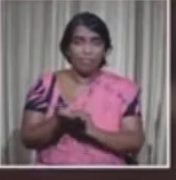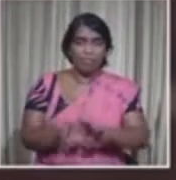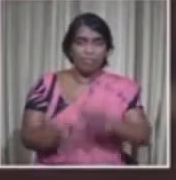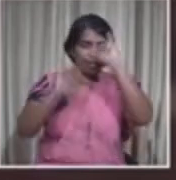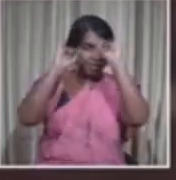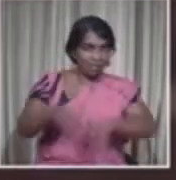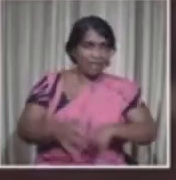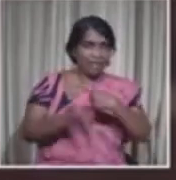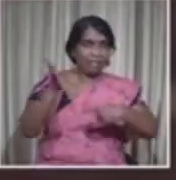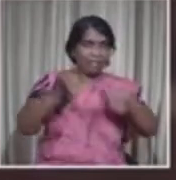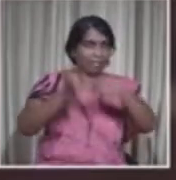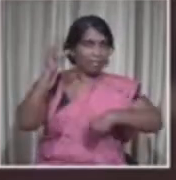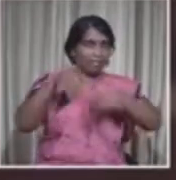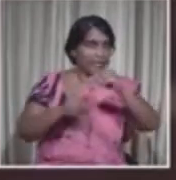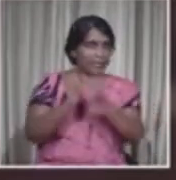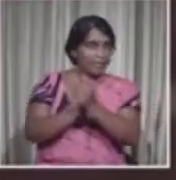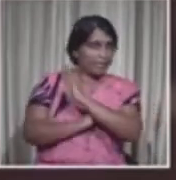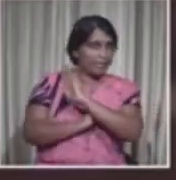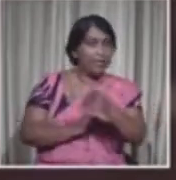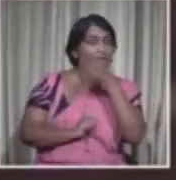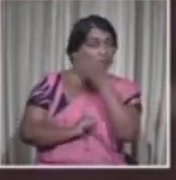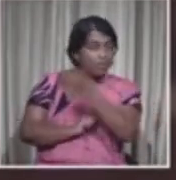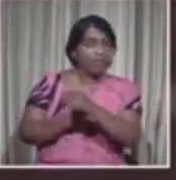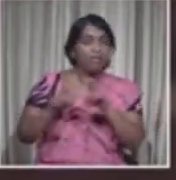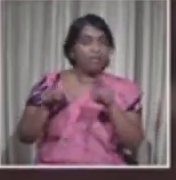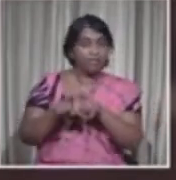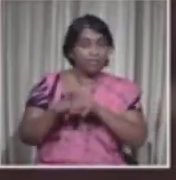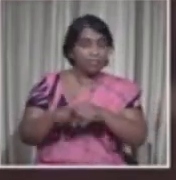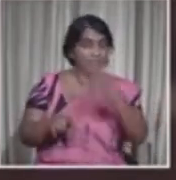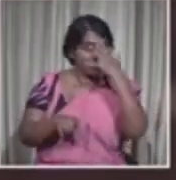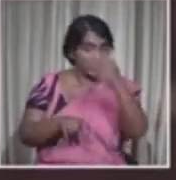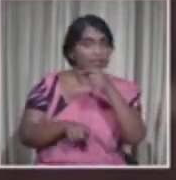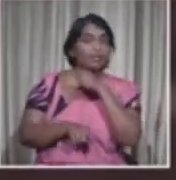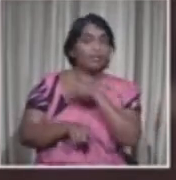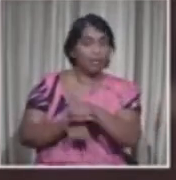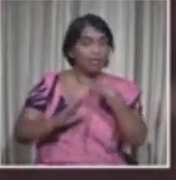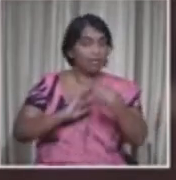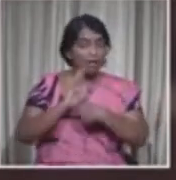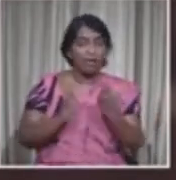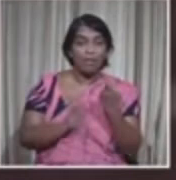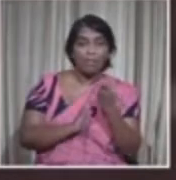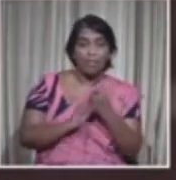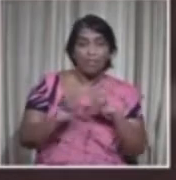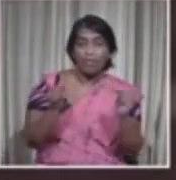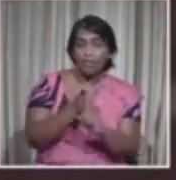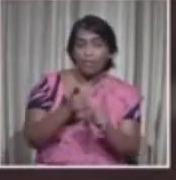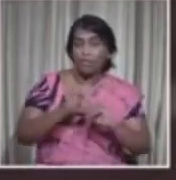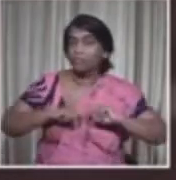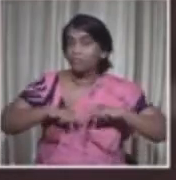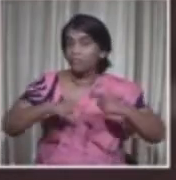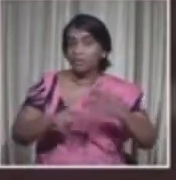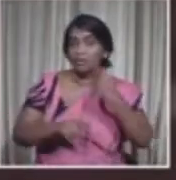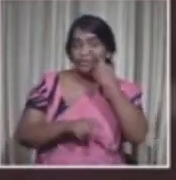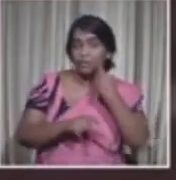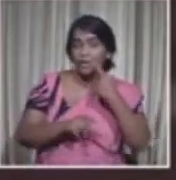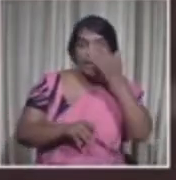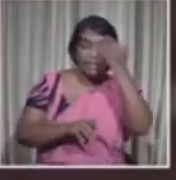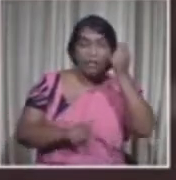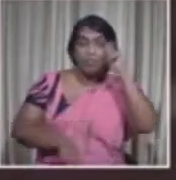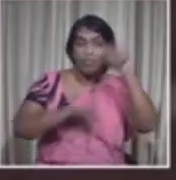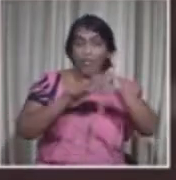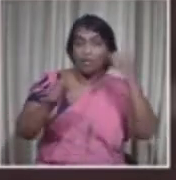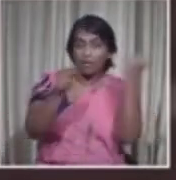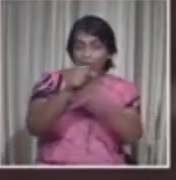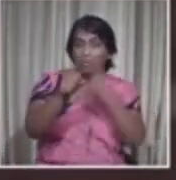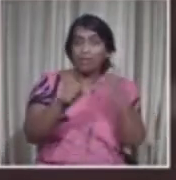දෙකේ දේශපාලනට වැටෙන්න එපා තමුන්නාසලත් වටේ මතක තියාගන්න මේ රටේ ආර්ථික යුද්ධයකට ගෙනියලා අහිංසක දෙමළ තරුණයෝ මරපු